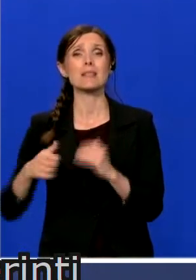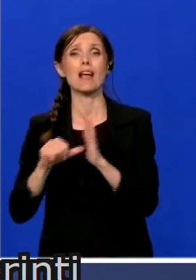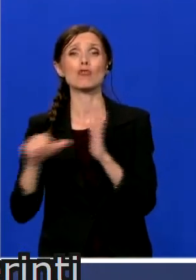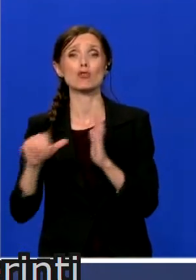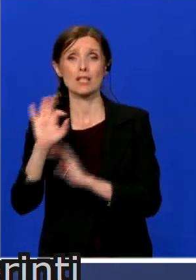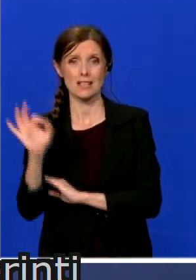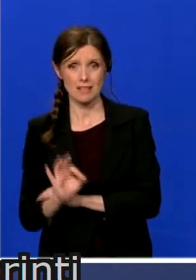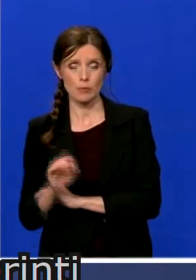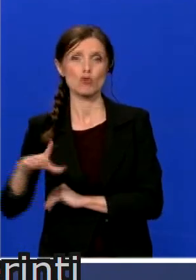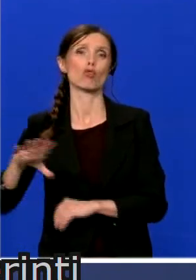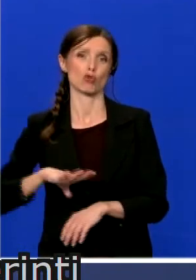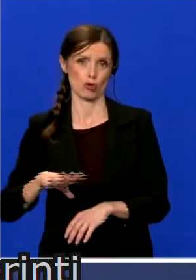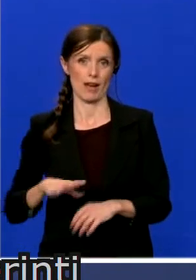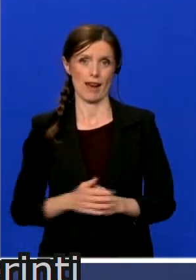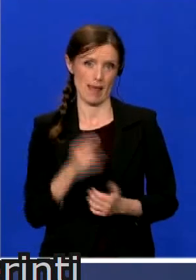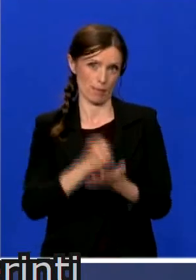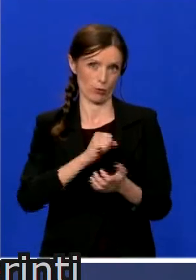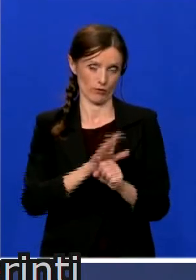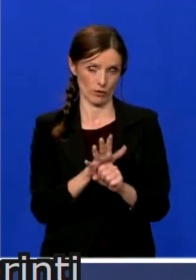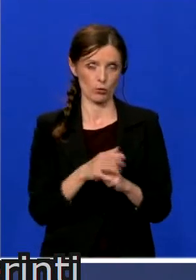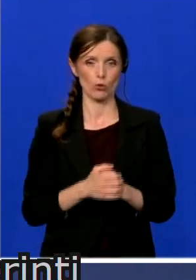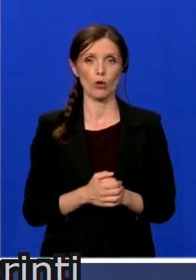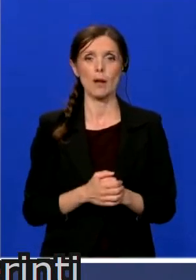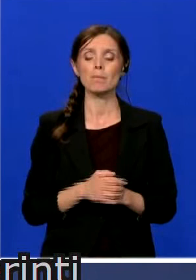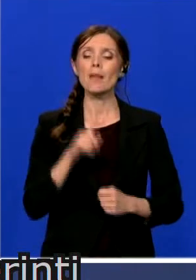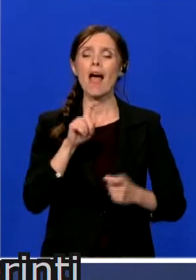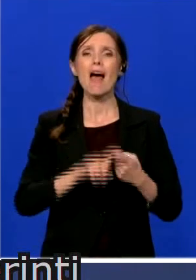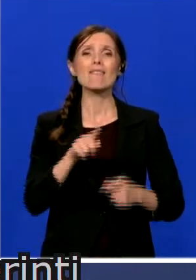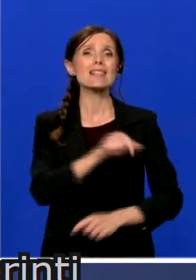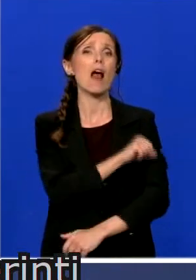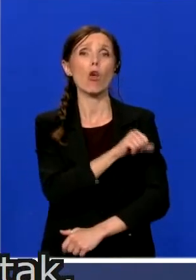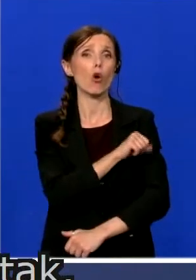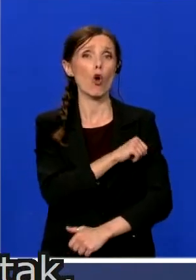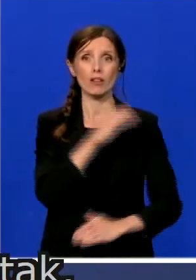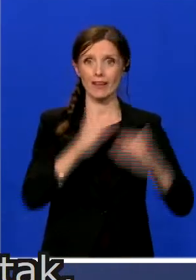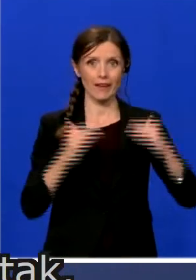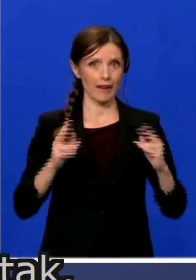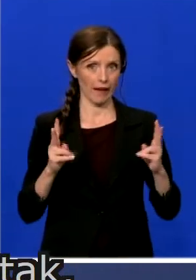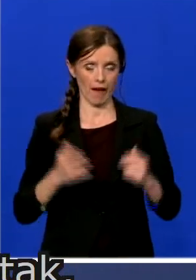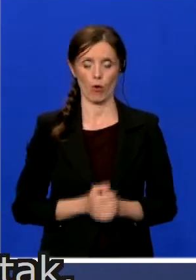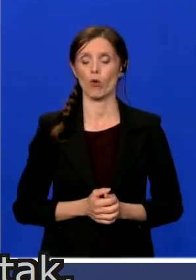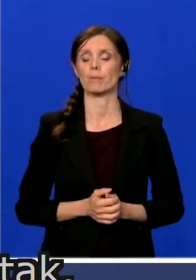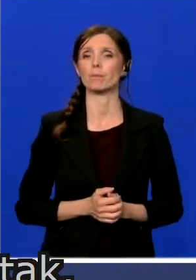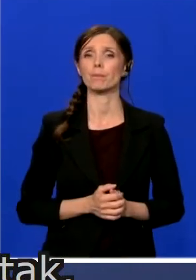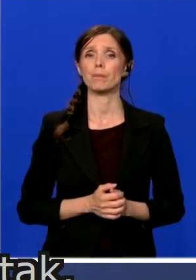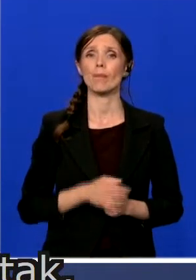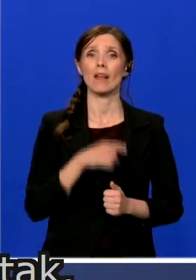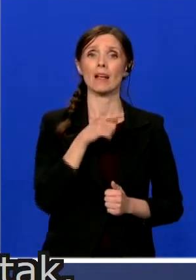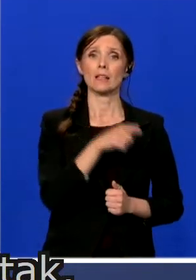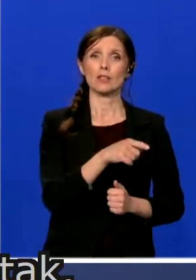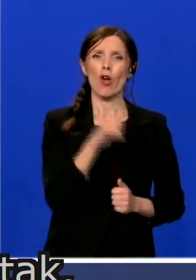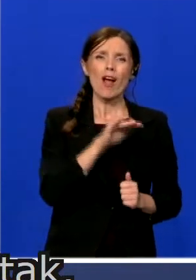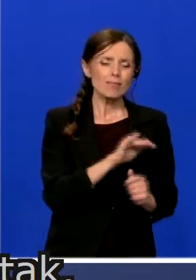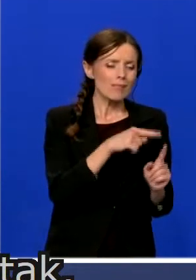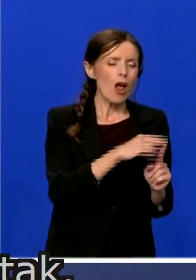47,16% žene. Distribucija po uzrastu pokazuje sledeće. U uzrastu od 0